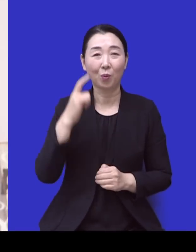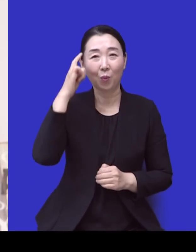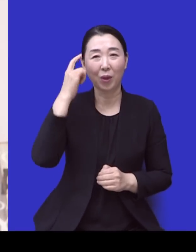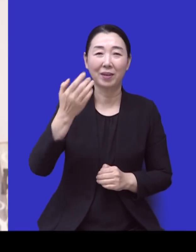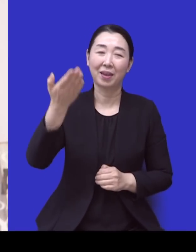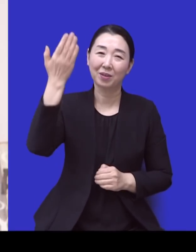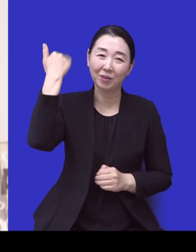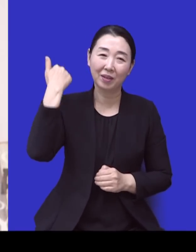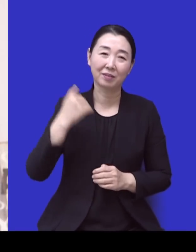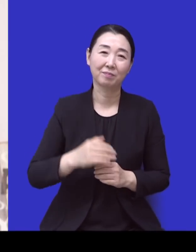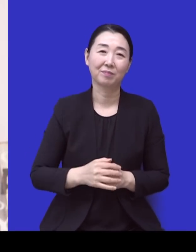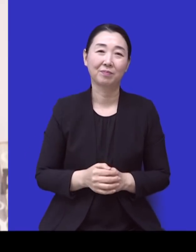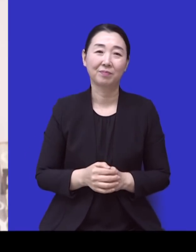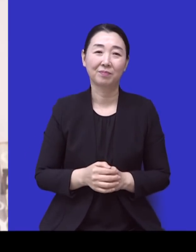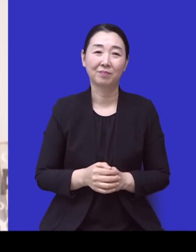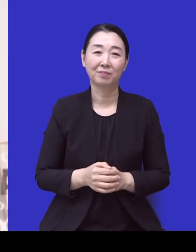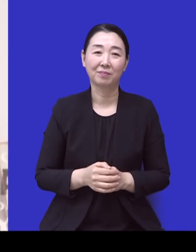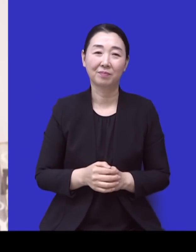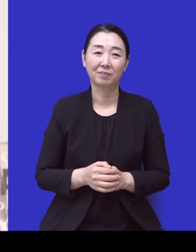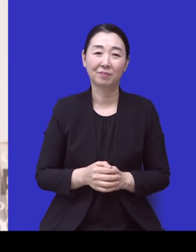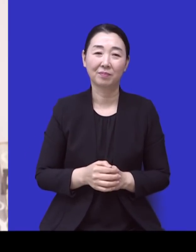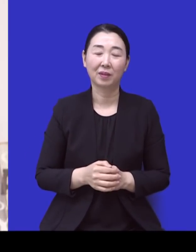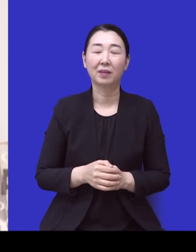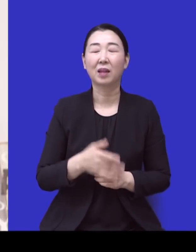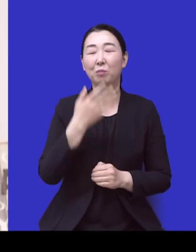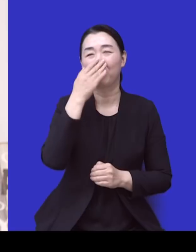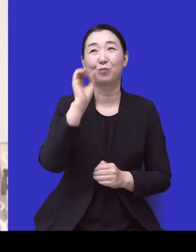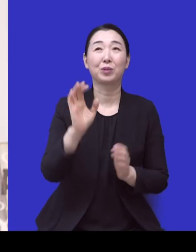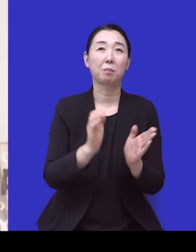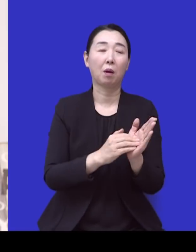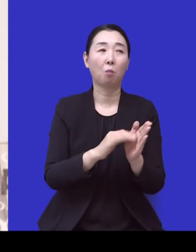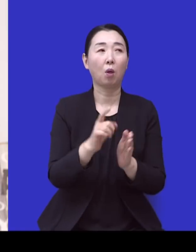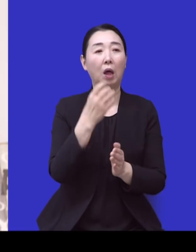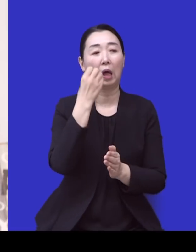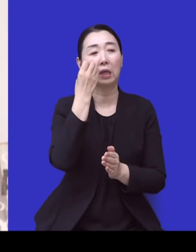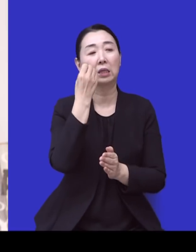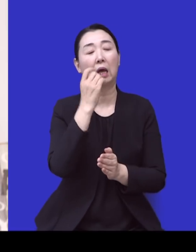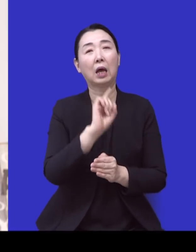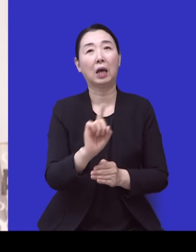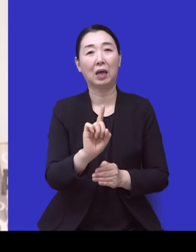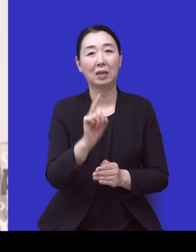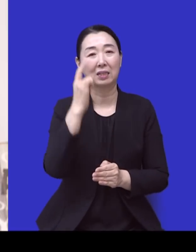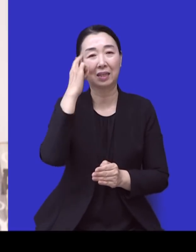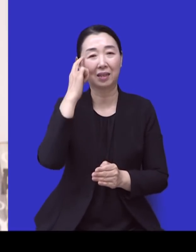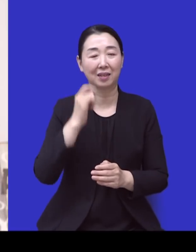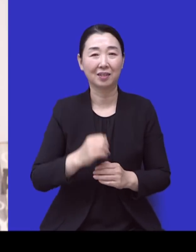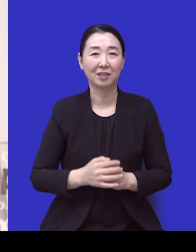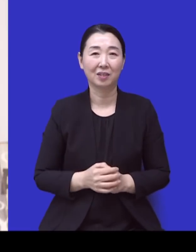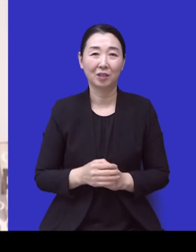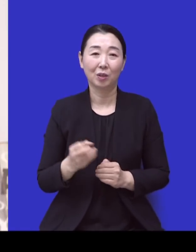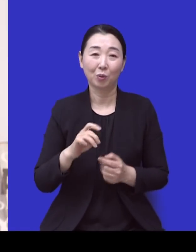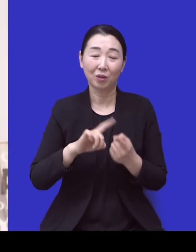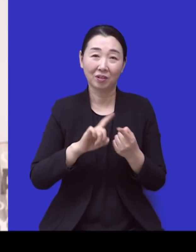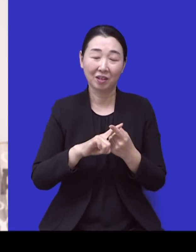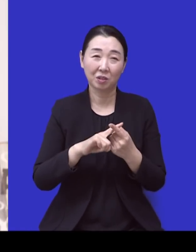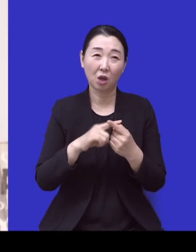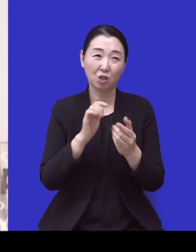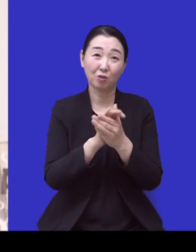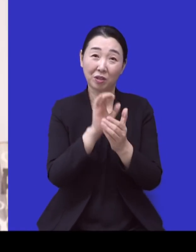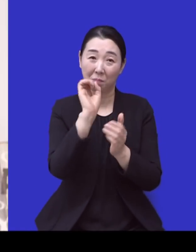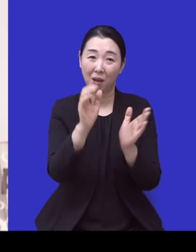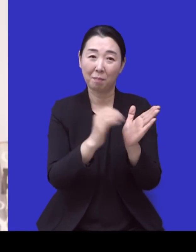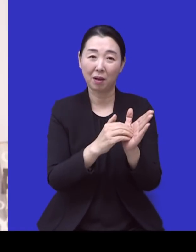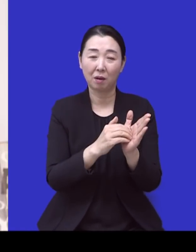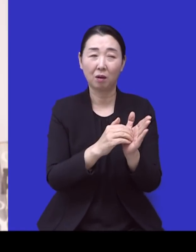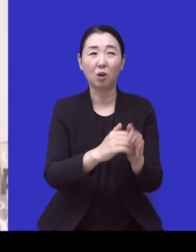예전에는 사실 그런 걸 이제 다 무시하고 뭐야 이상한 사람이네라고 생각하고 또 이제 이런 것들을 친구들한테 얘기를 하면은